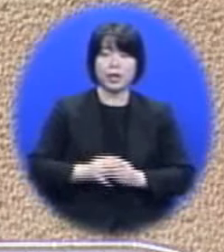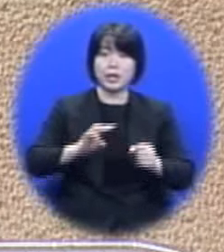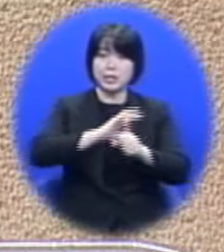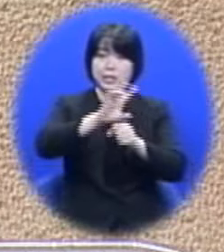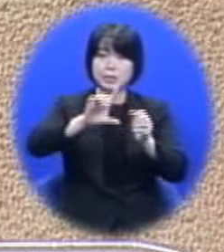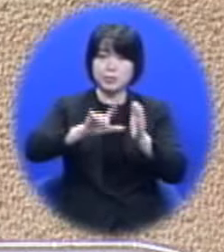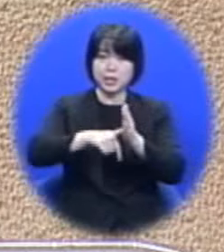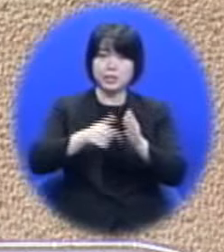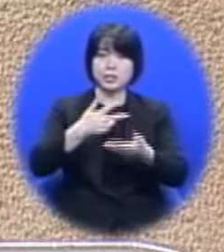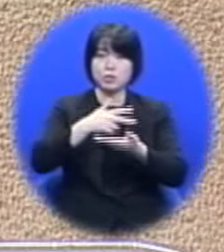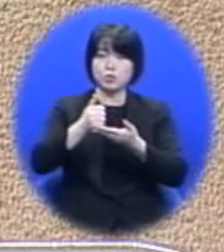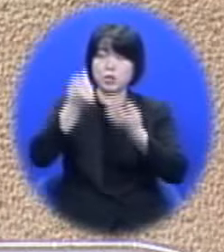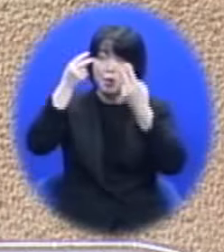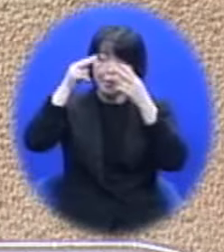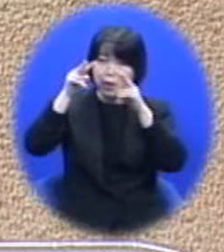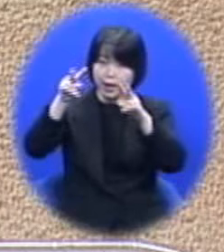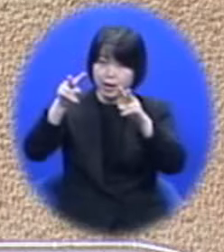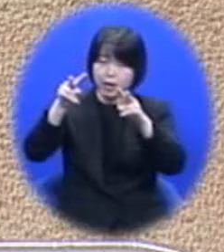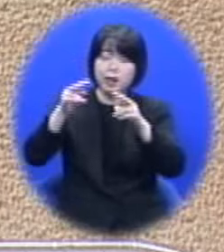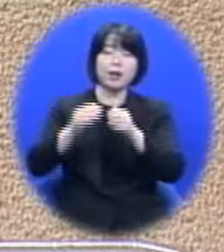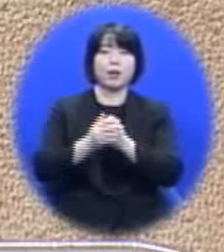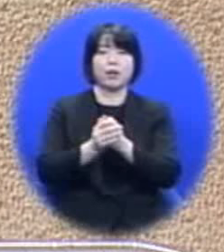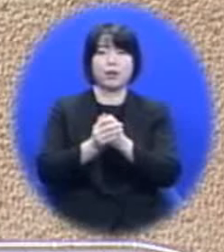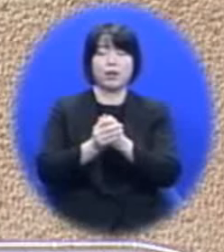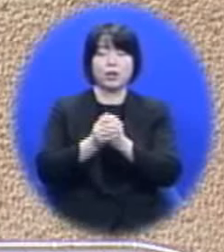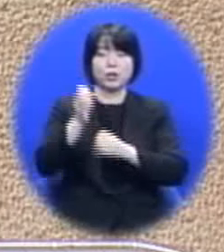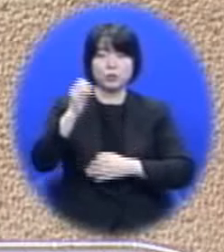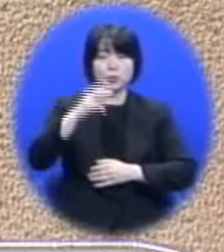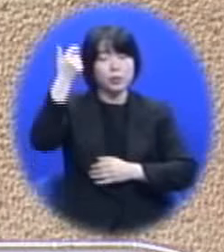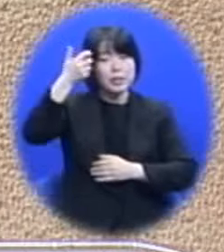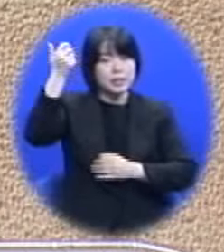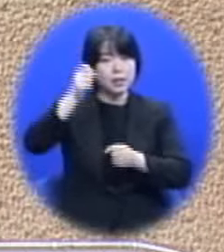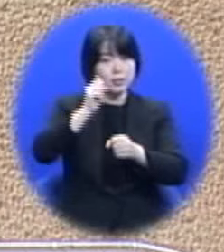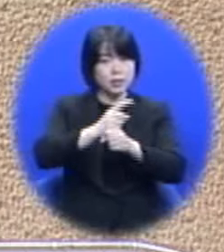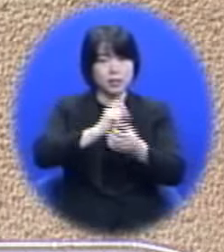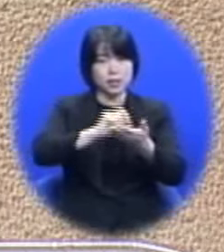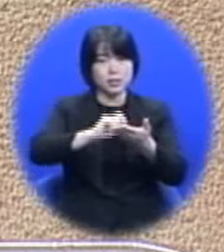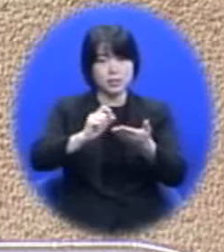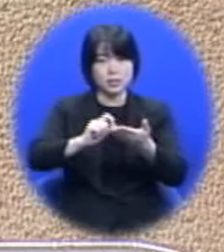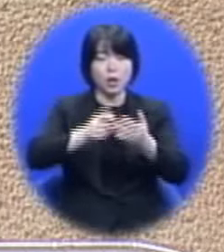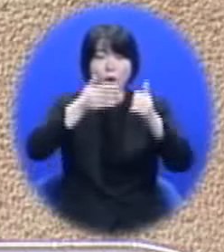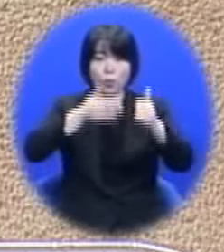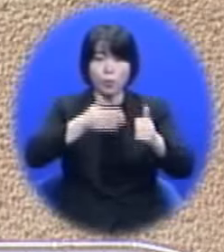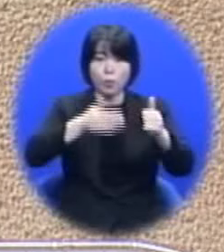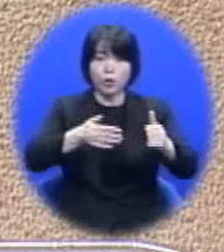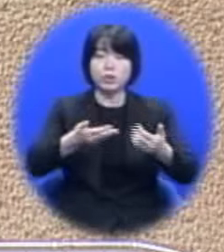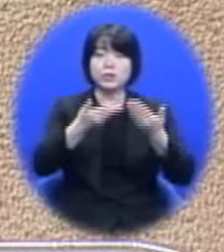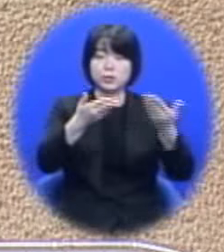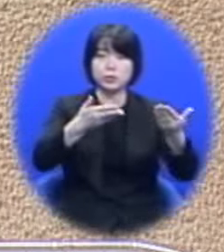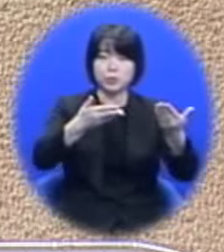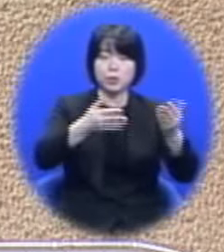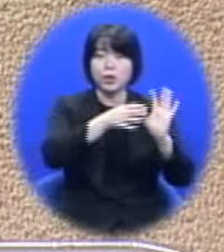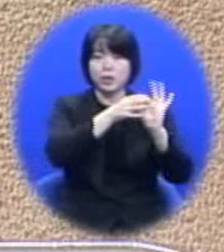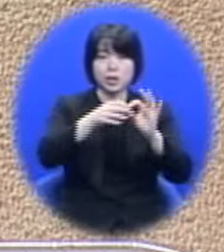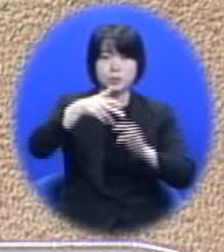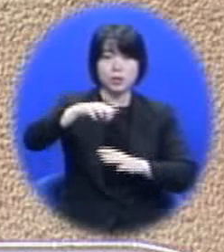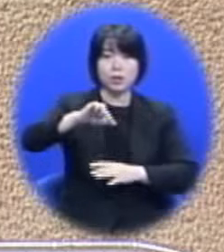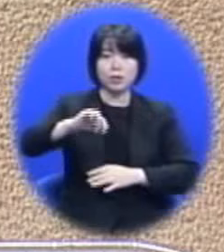24시간 주님을 바라보자면서 영성일기를 쓰시도록 그렇게 권하고 그렇게 컬럼을